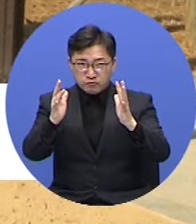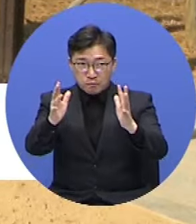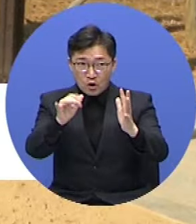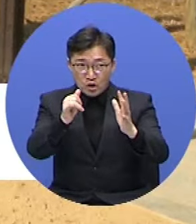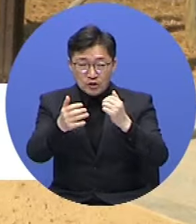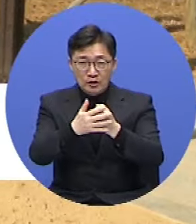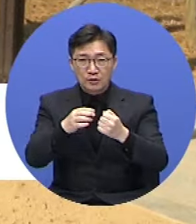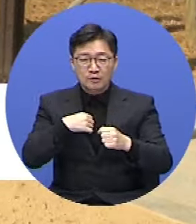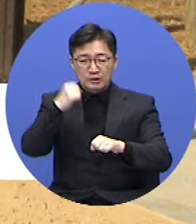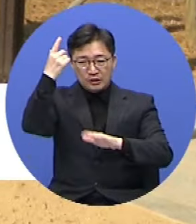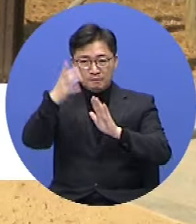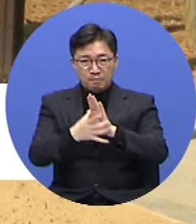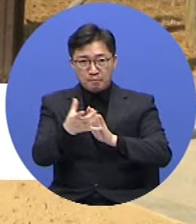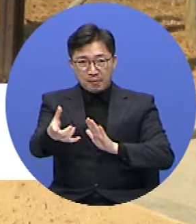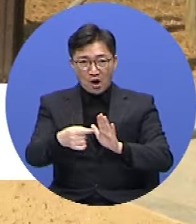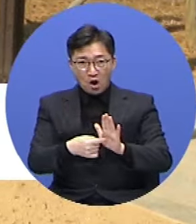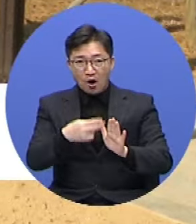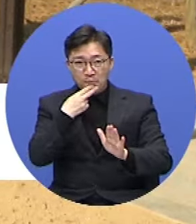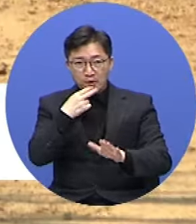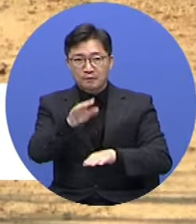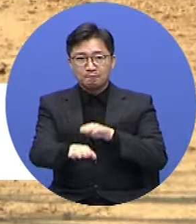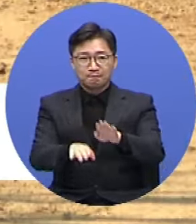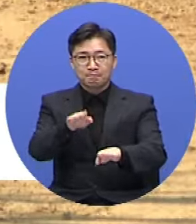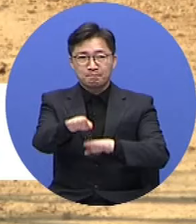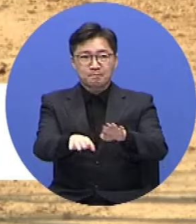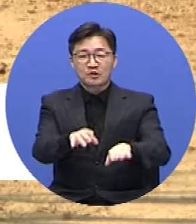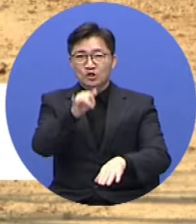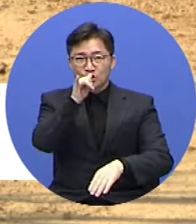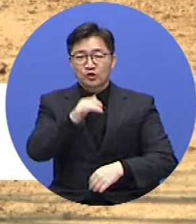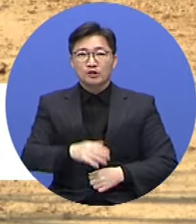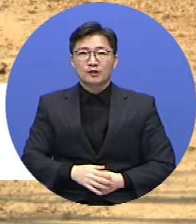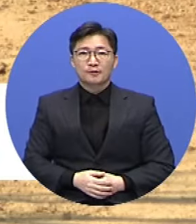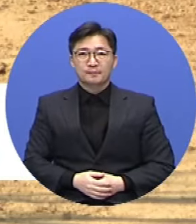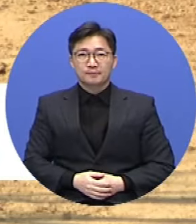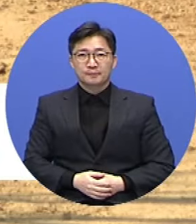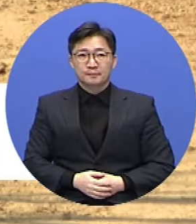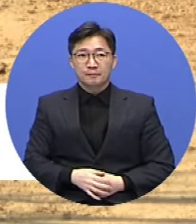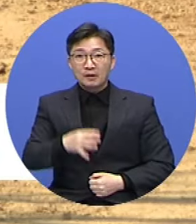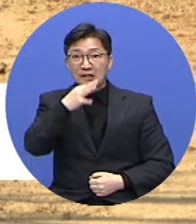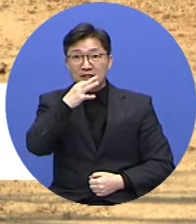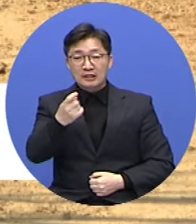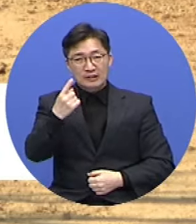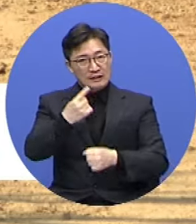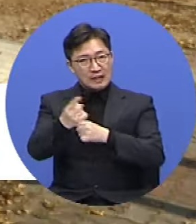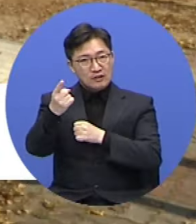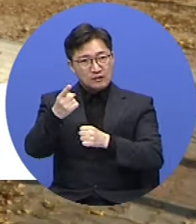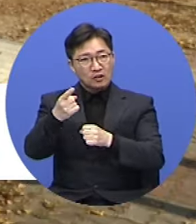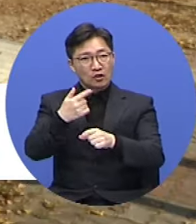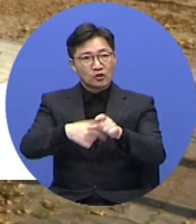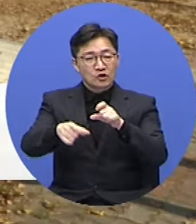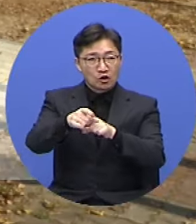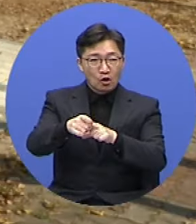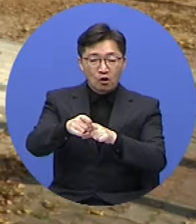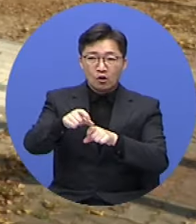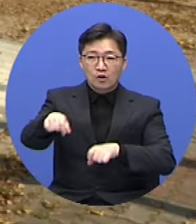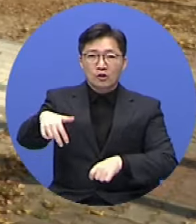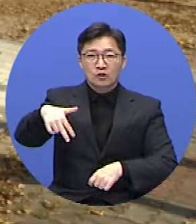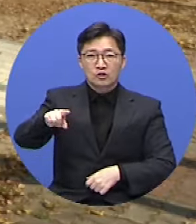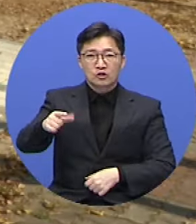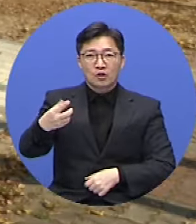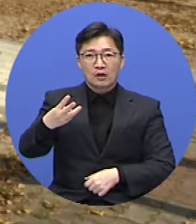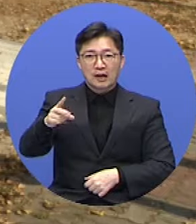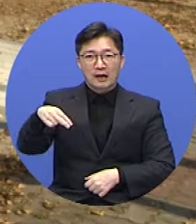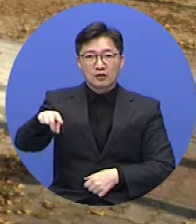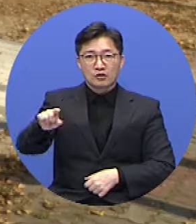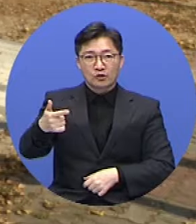맨발 산책로와 쉼터 등 주민 편의 시설을 갖추고 있습니다 익산시는 내년까지 인화동 인근의 전라선 패선